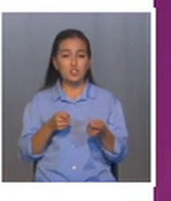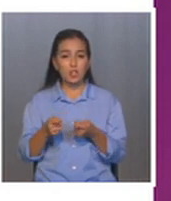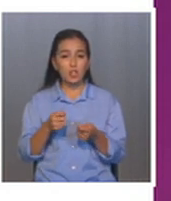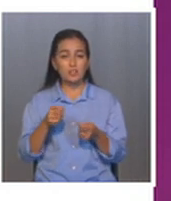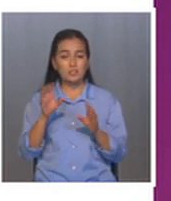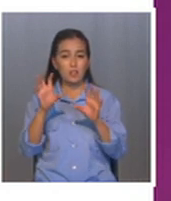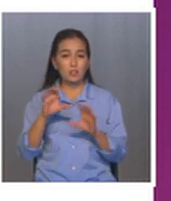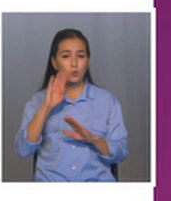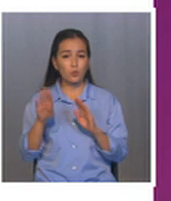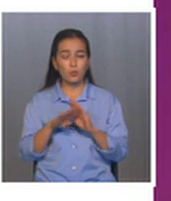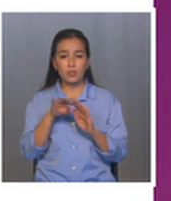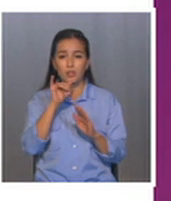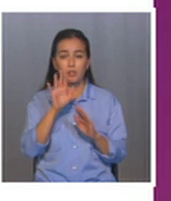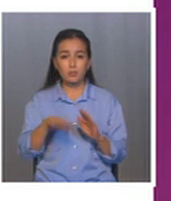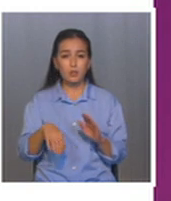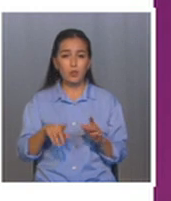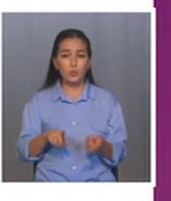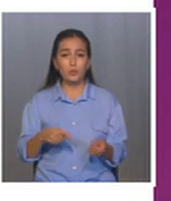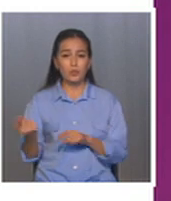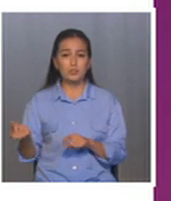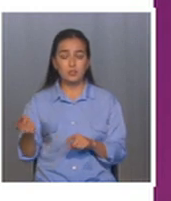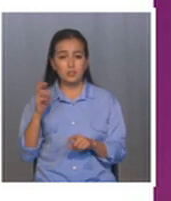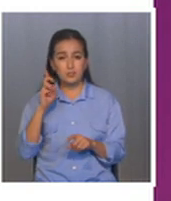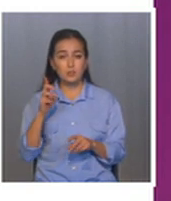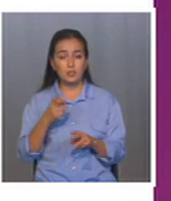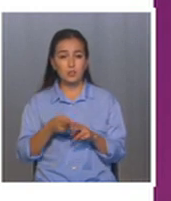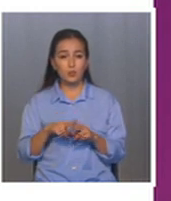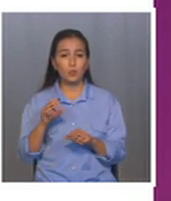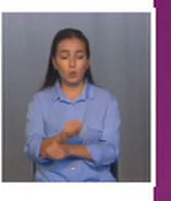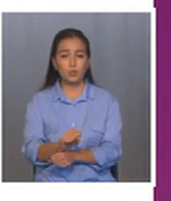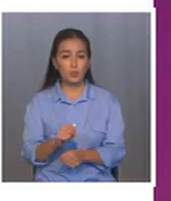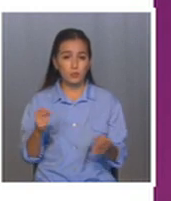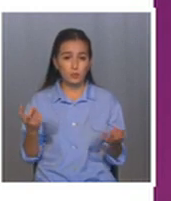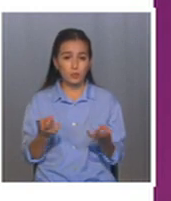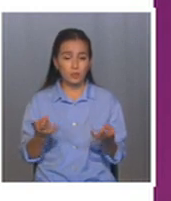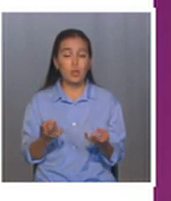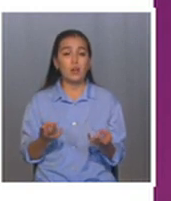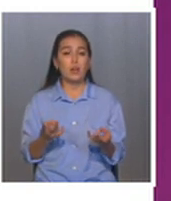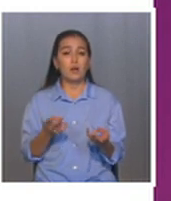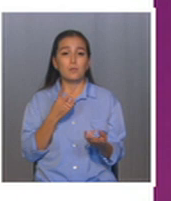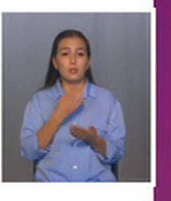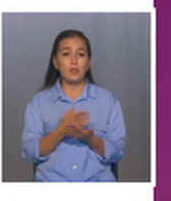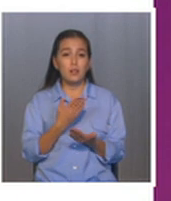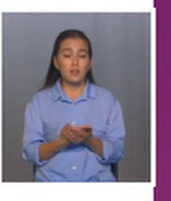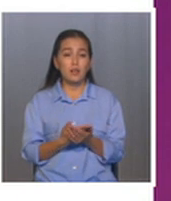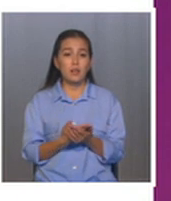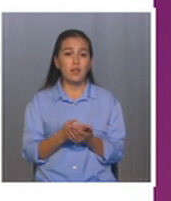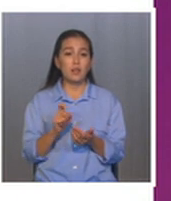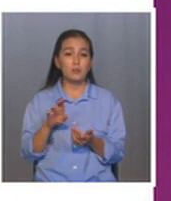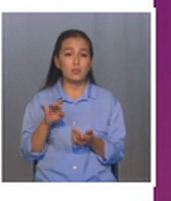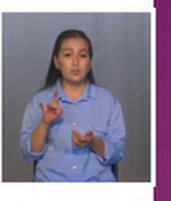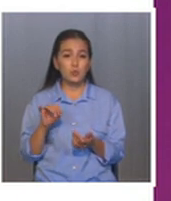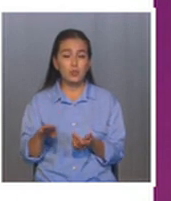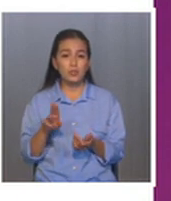алмай, үдере көшкен елді күшпен тоқтату. Берілген эпизод композицияның қай